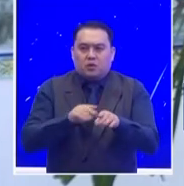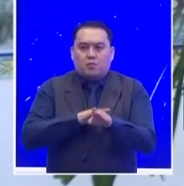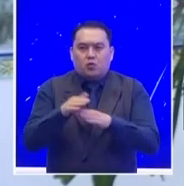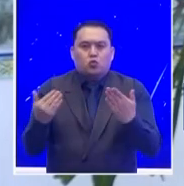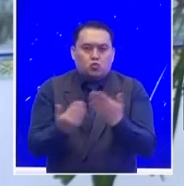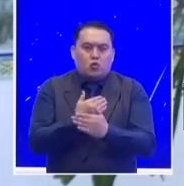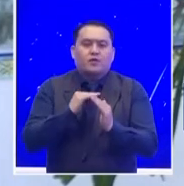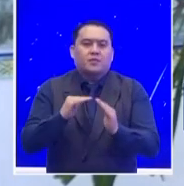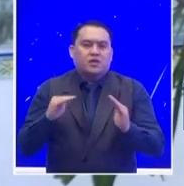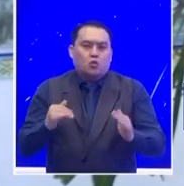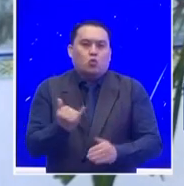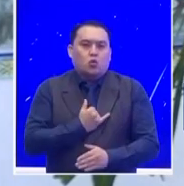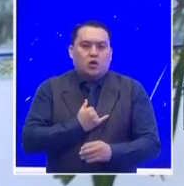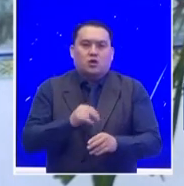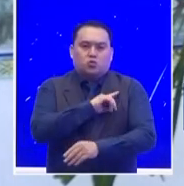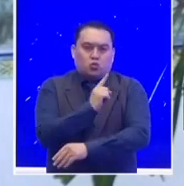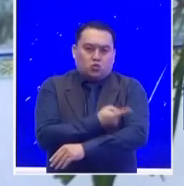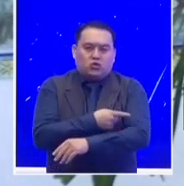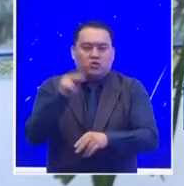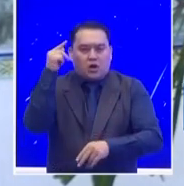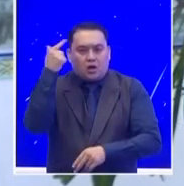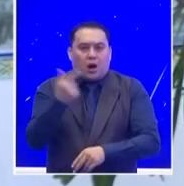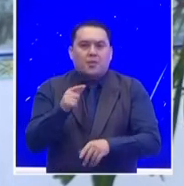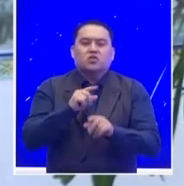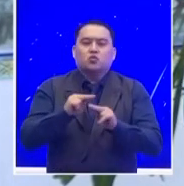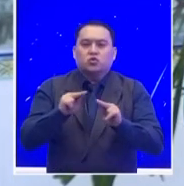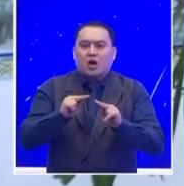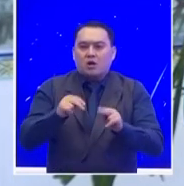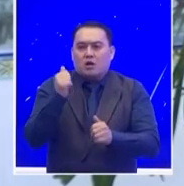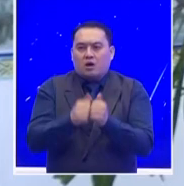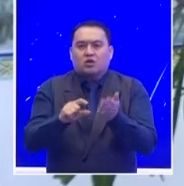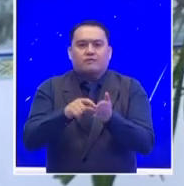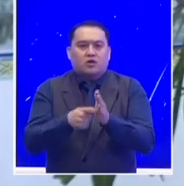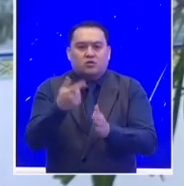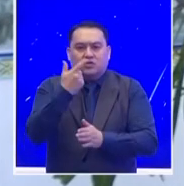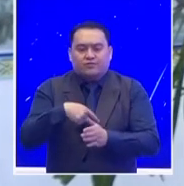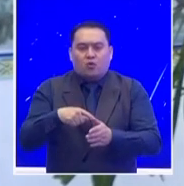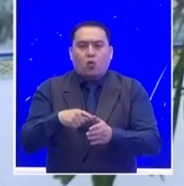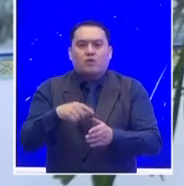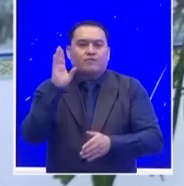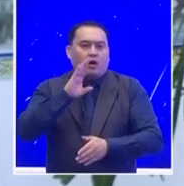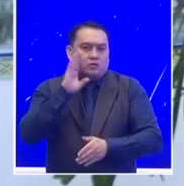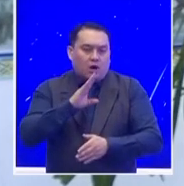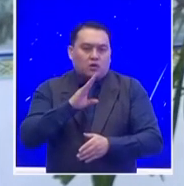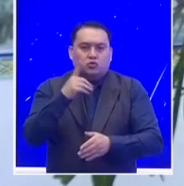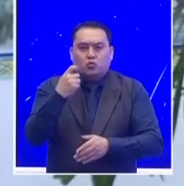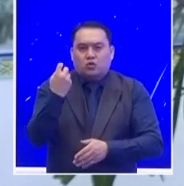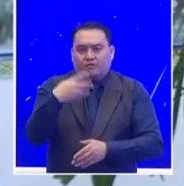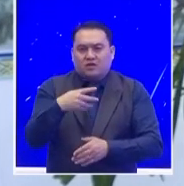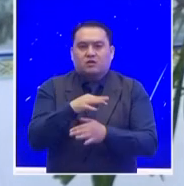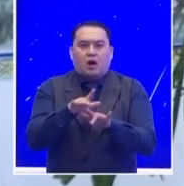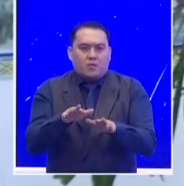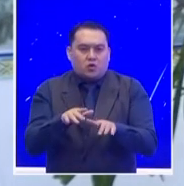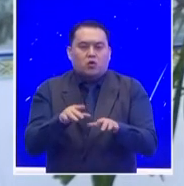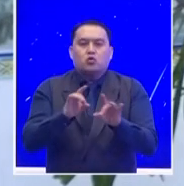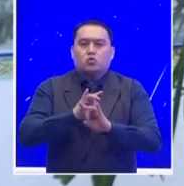новыми ребятами. У нас сильный преподавательский состав, 65 учителей. В каждом кабинете есть Wi-Fi, кран с водой, 120 компьютеров и так далее.